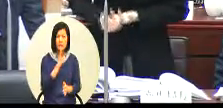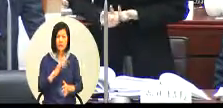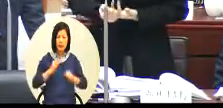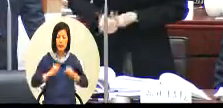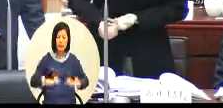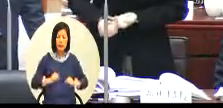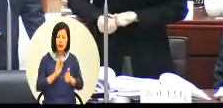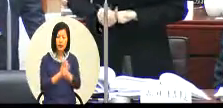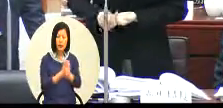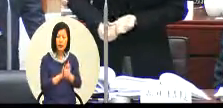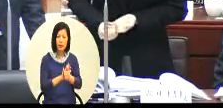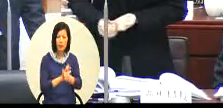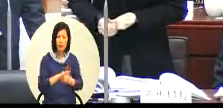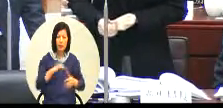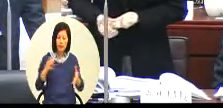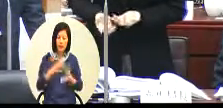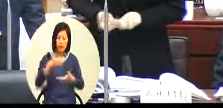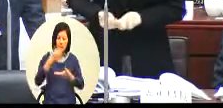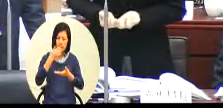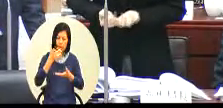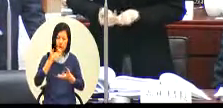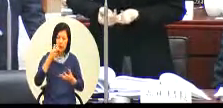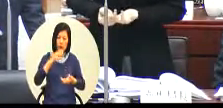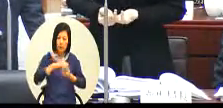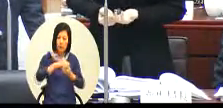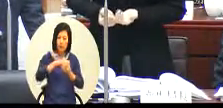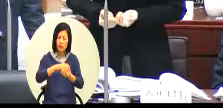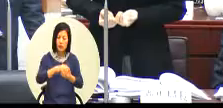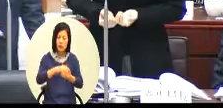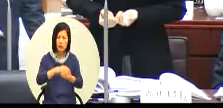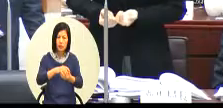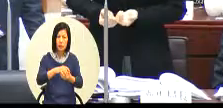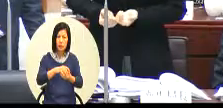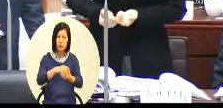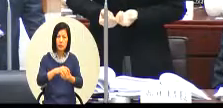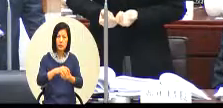促进、共食或是送餐，然后 人员呢？